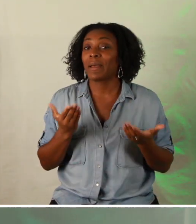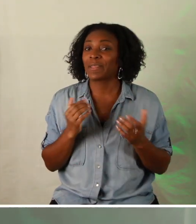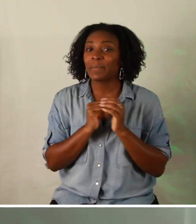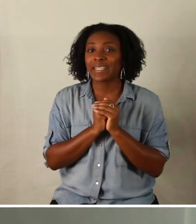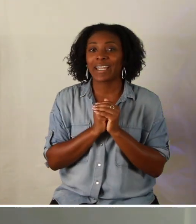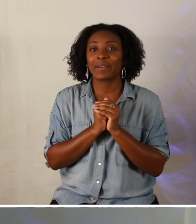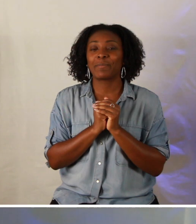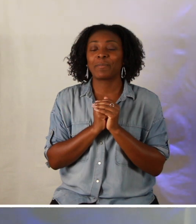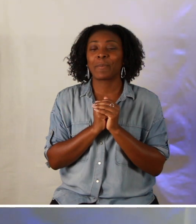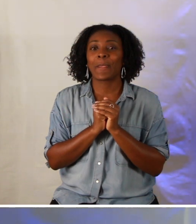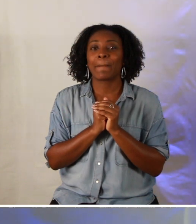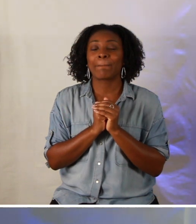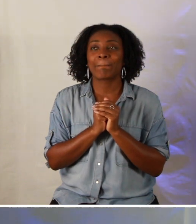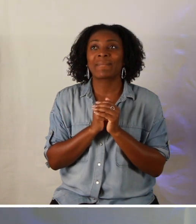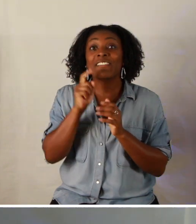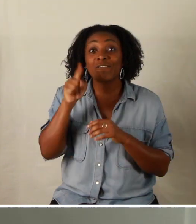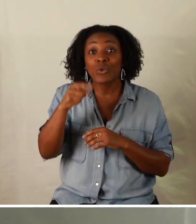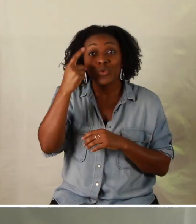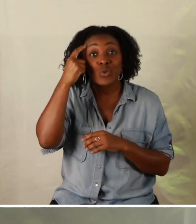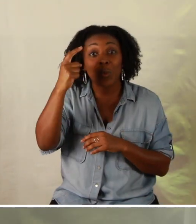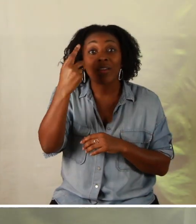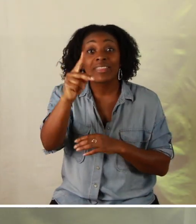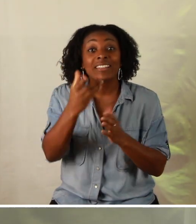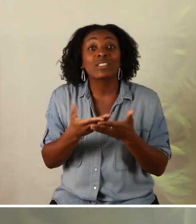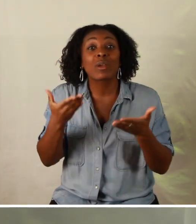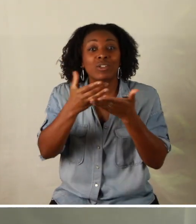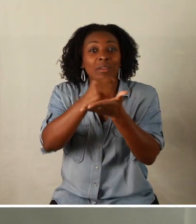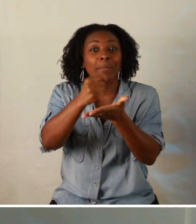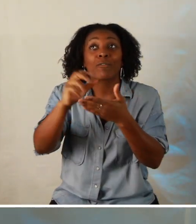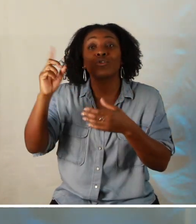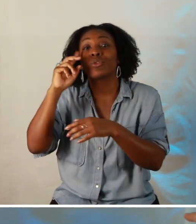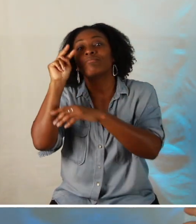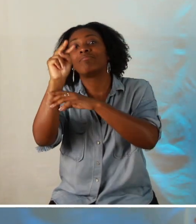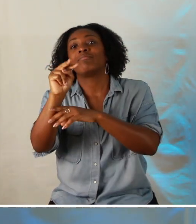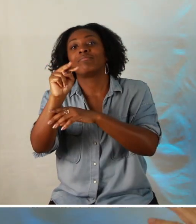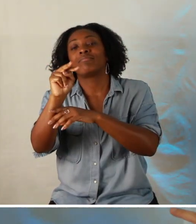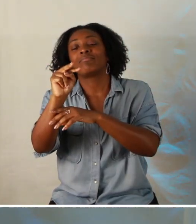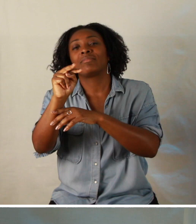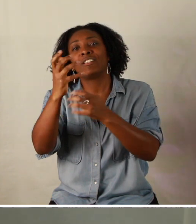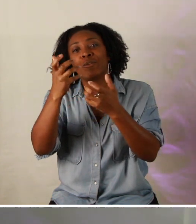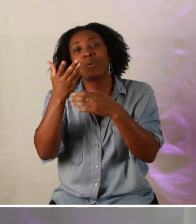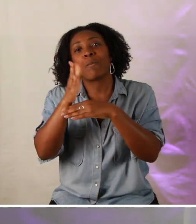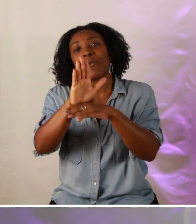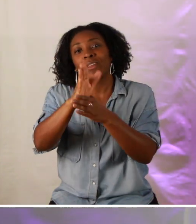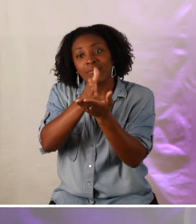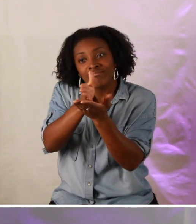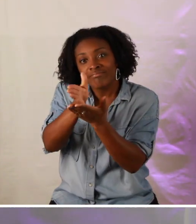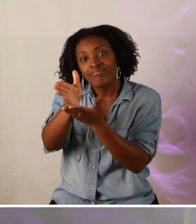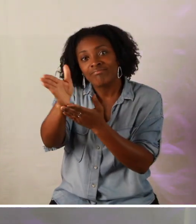maintenant. Que tu crois que là où tu es en ce moment, Dieu a son regard sur toi et qu'il va t'orienter, te montrer la